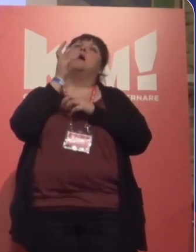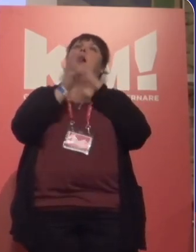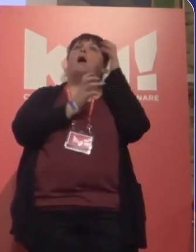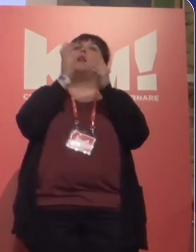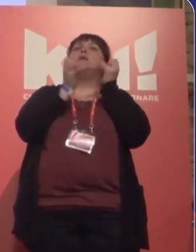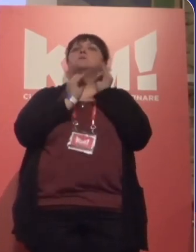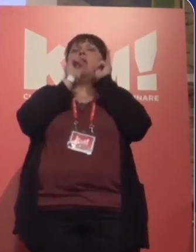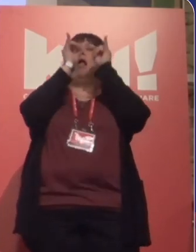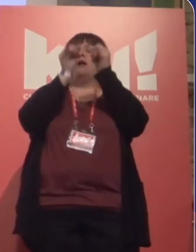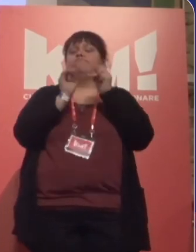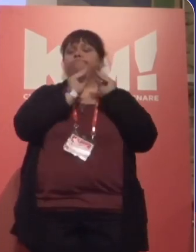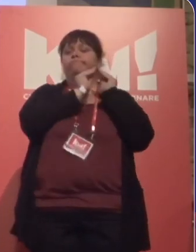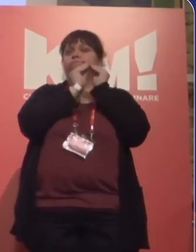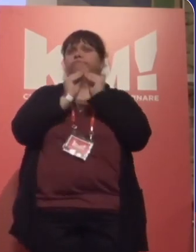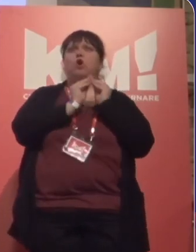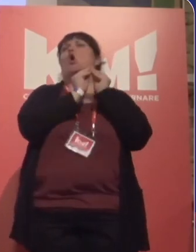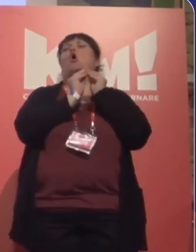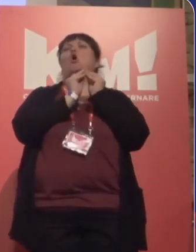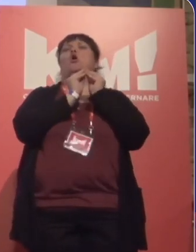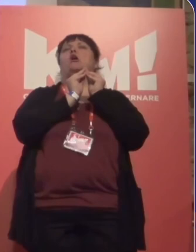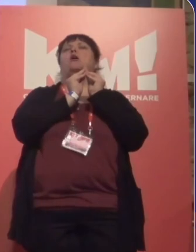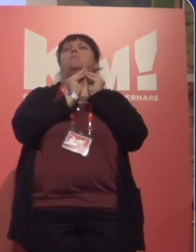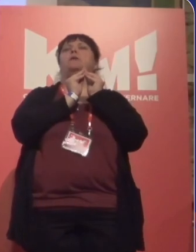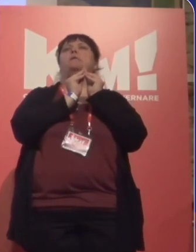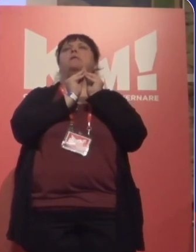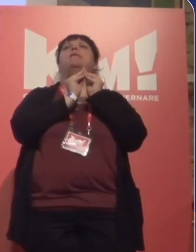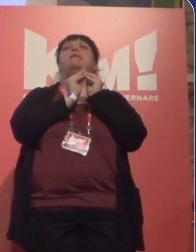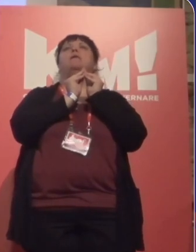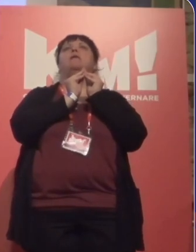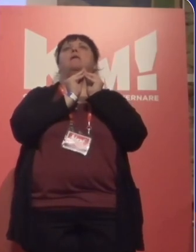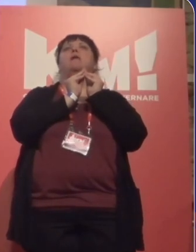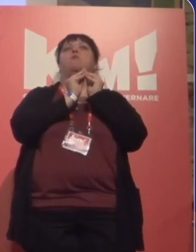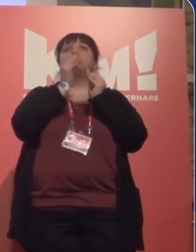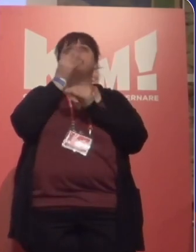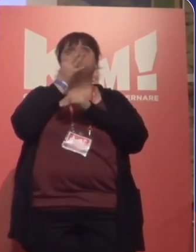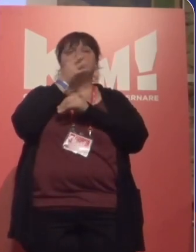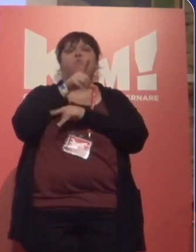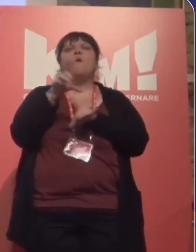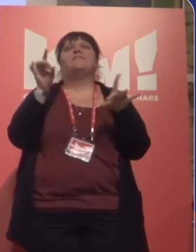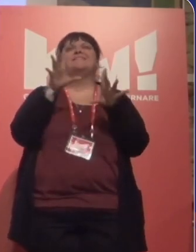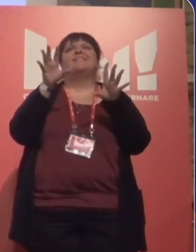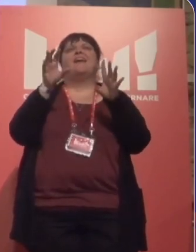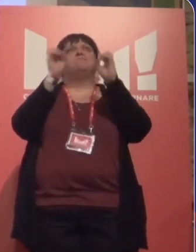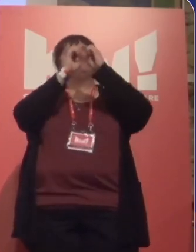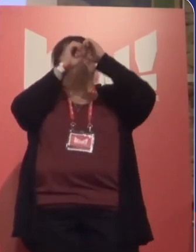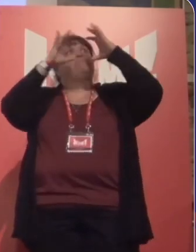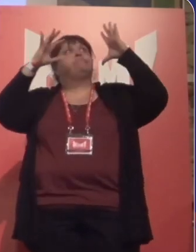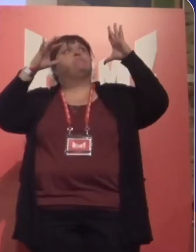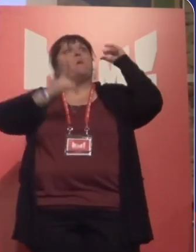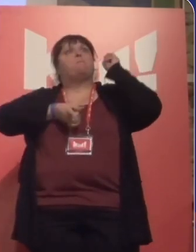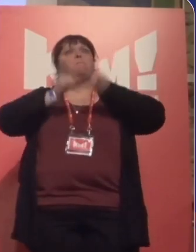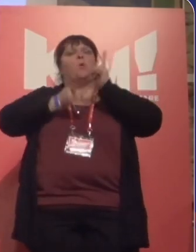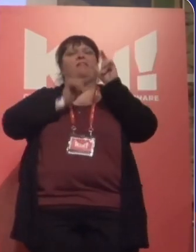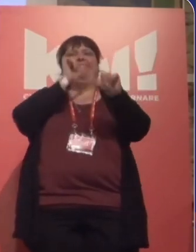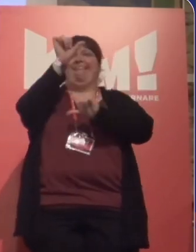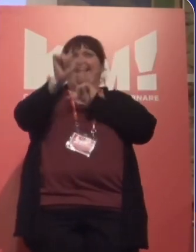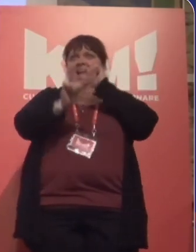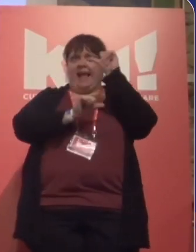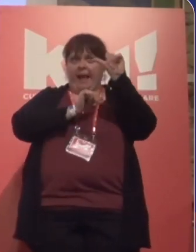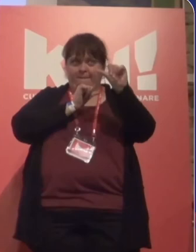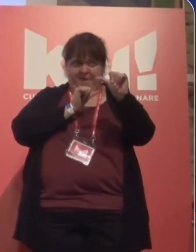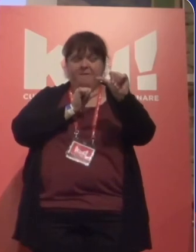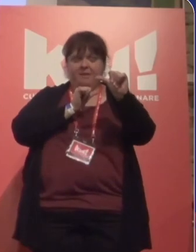se immagini politiche di cambiamento oppure se evidentemente continui a